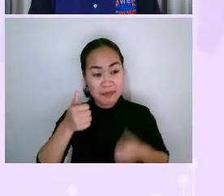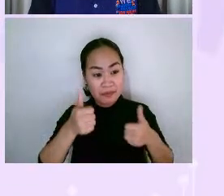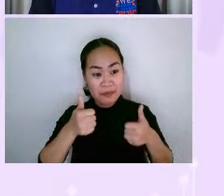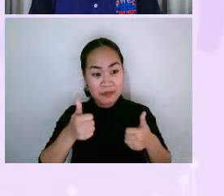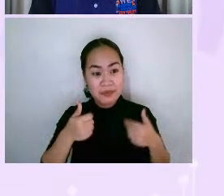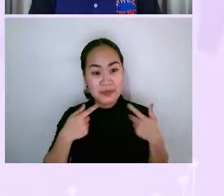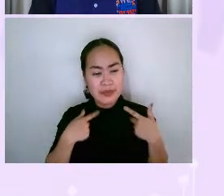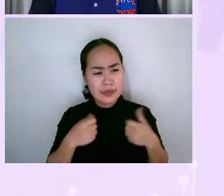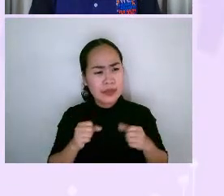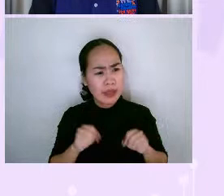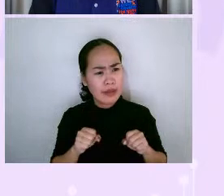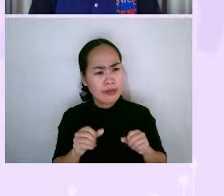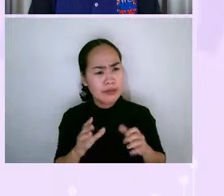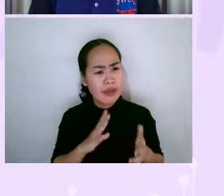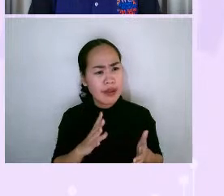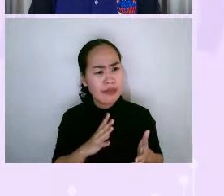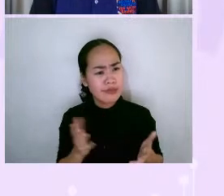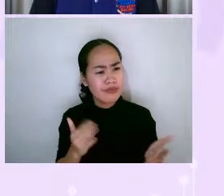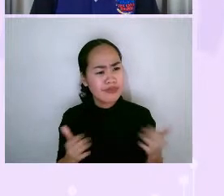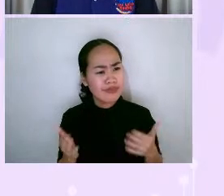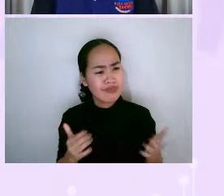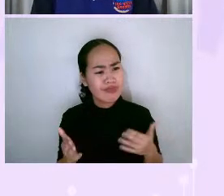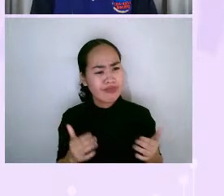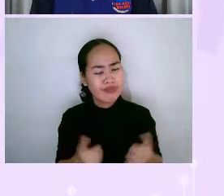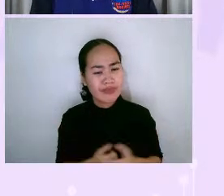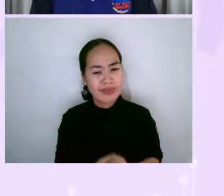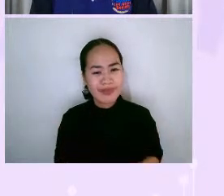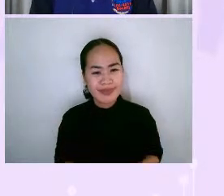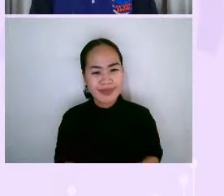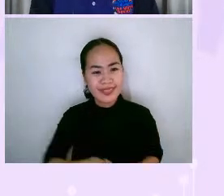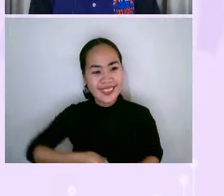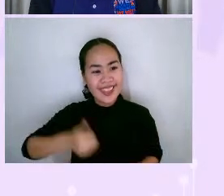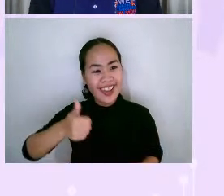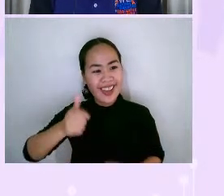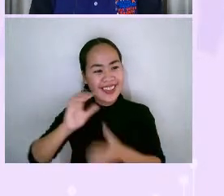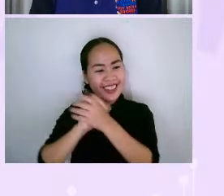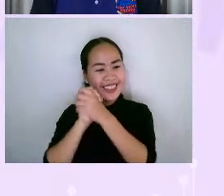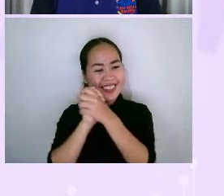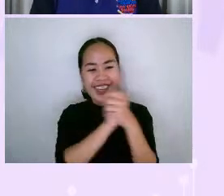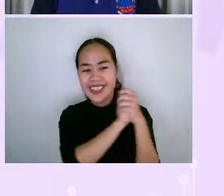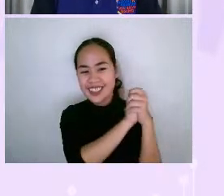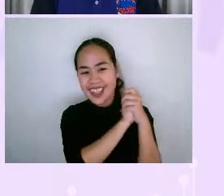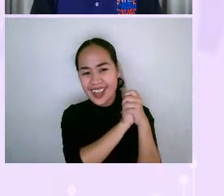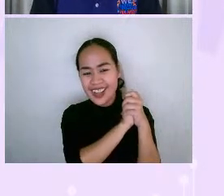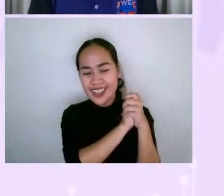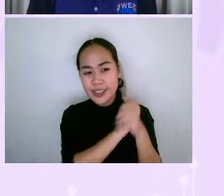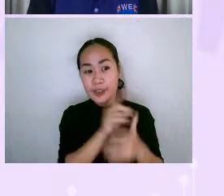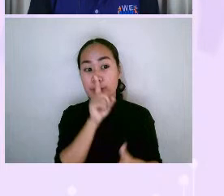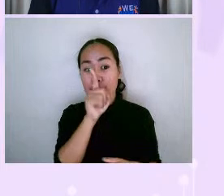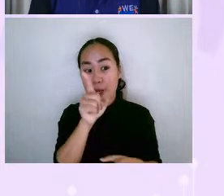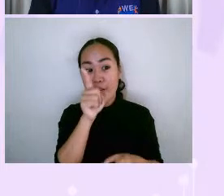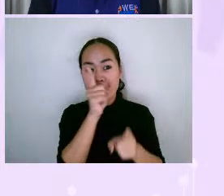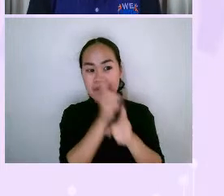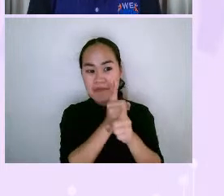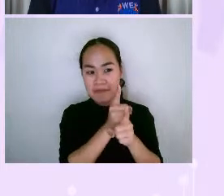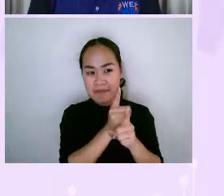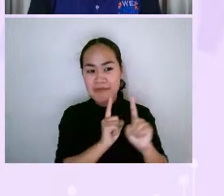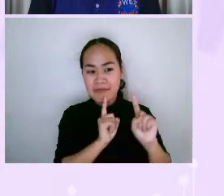Ayan. Sige po, keep them coming. Ayan, meron na po tayong nanalo. Congratulations po dahil ang tamang sagot